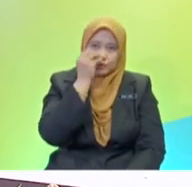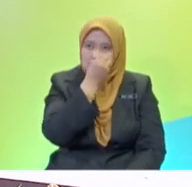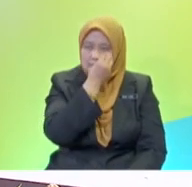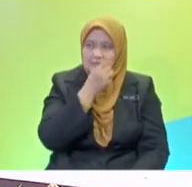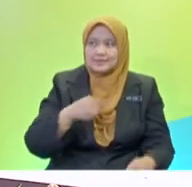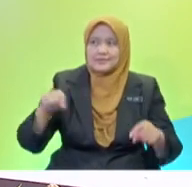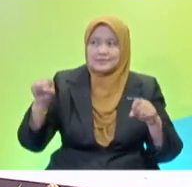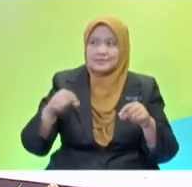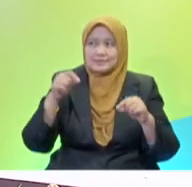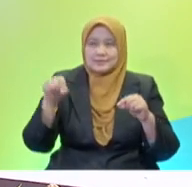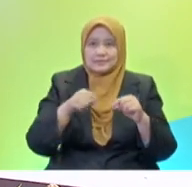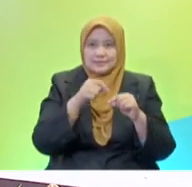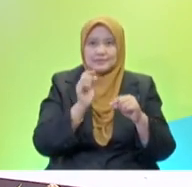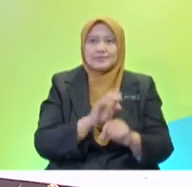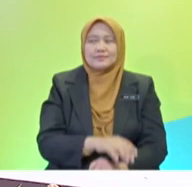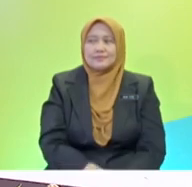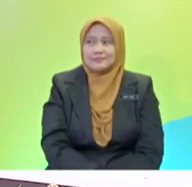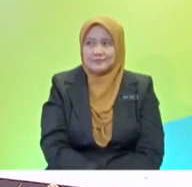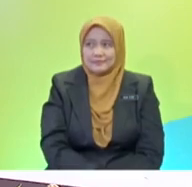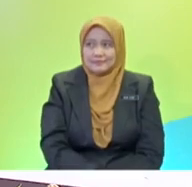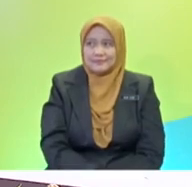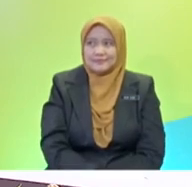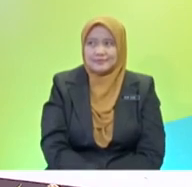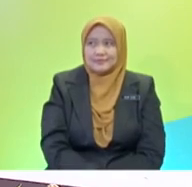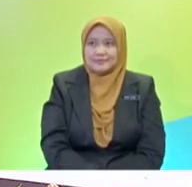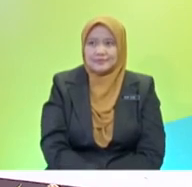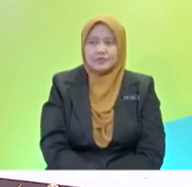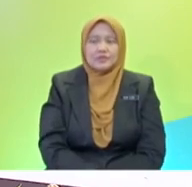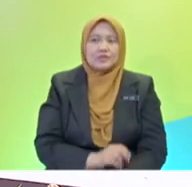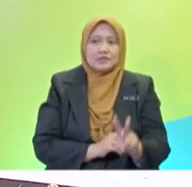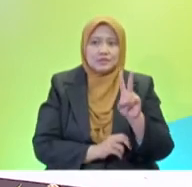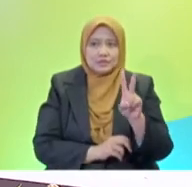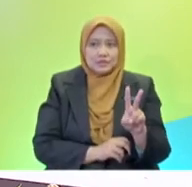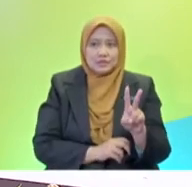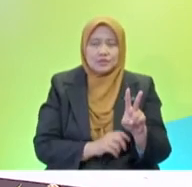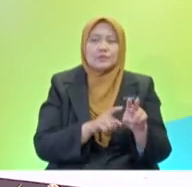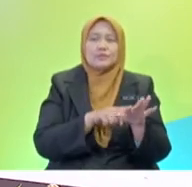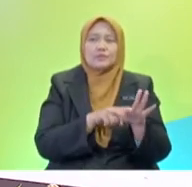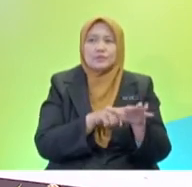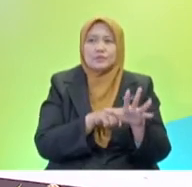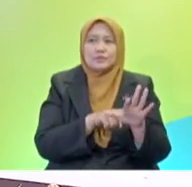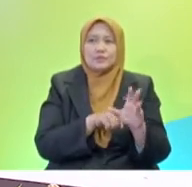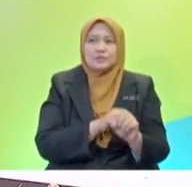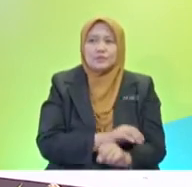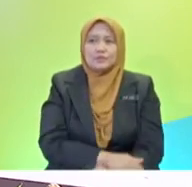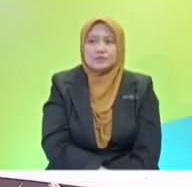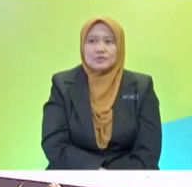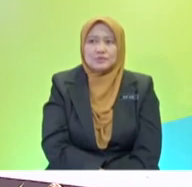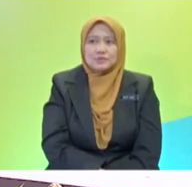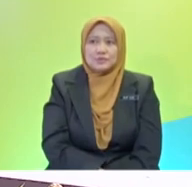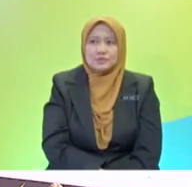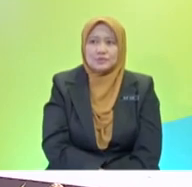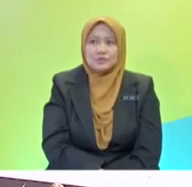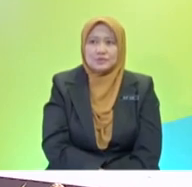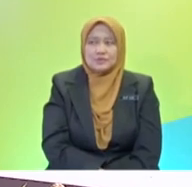bunga jenjarum. Okay, daun bunga jenjarum kecil je kan? Yang kedua tu daun apa? Ini